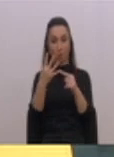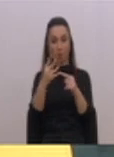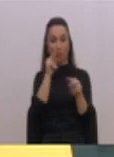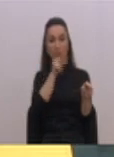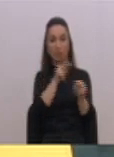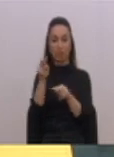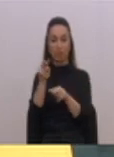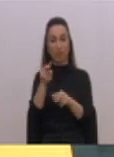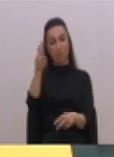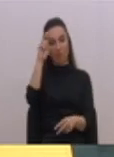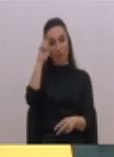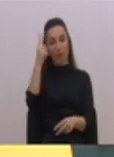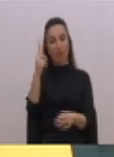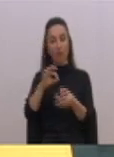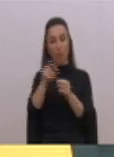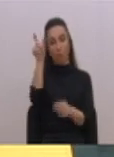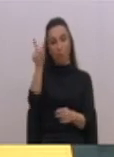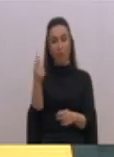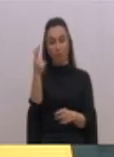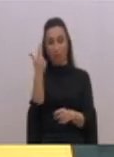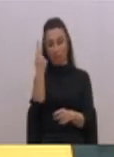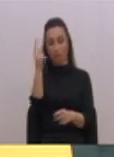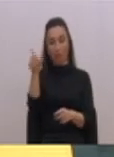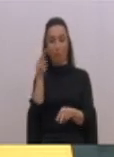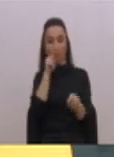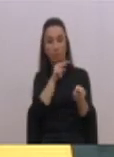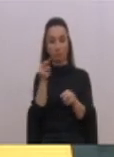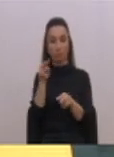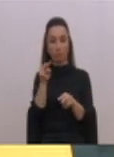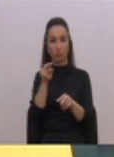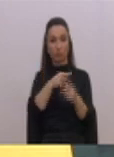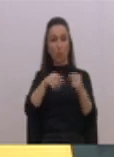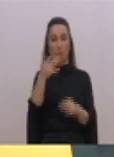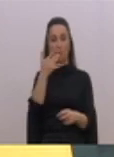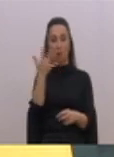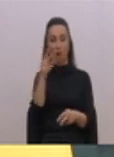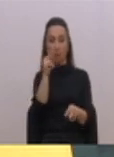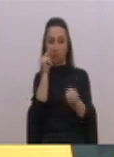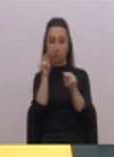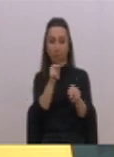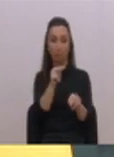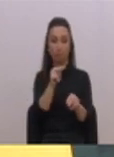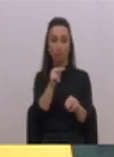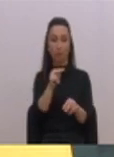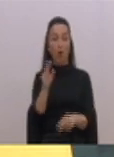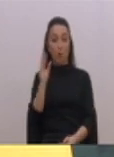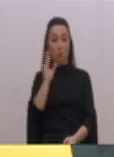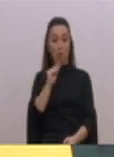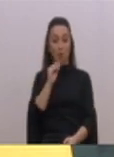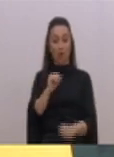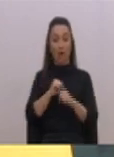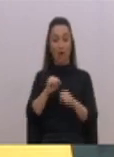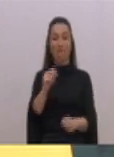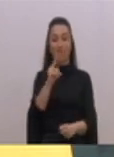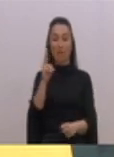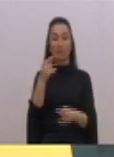akontrolebda mtavrobis erti konkretuli adamiani, saredaktsio politikas sisakontrolebda, rodesas gabeda